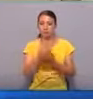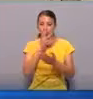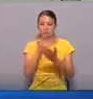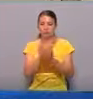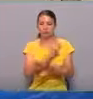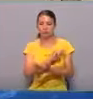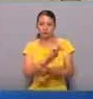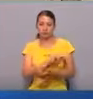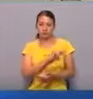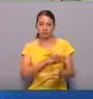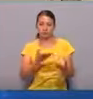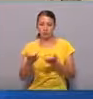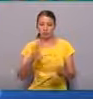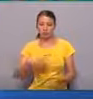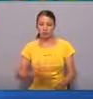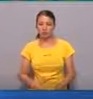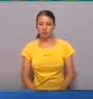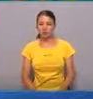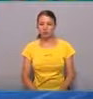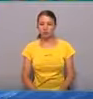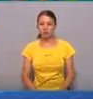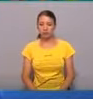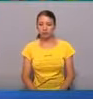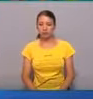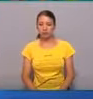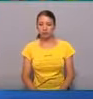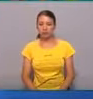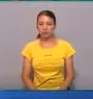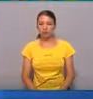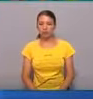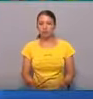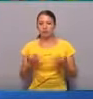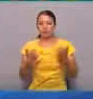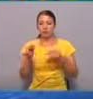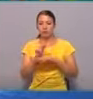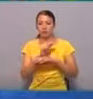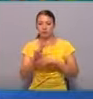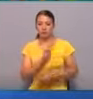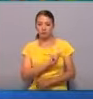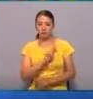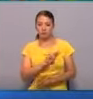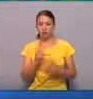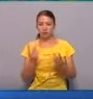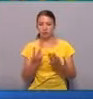құрылыс жұмыстарына тартылуда. Қазіргі таңда 160-қа жуық үйді жөндеу жұмыстары аяқталып келеді.